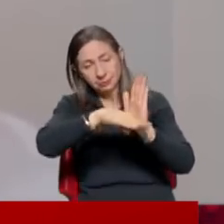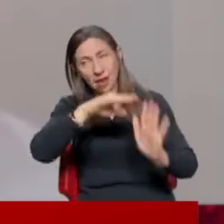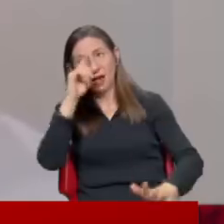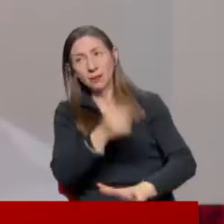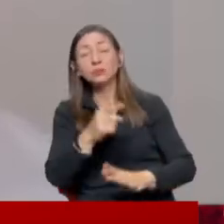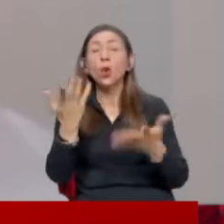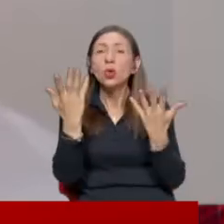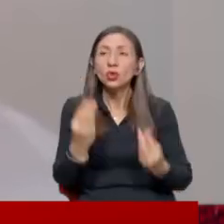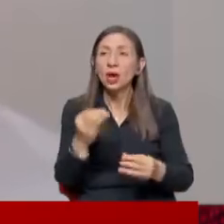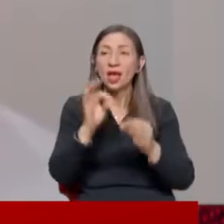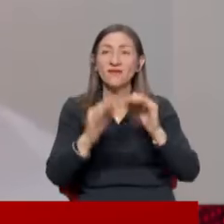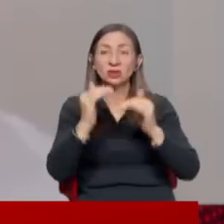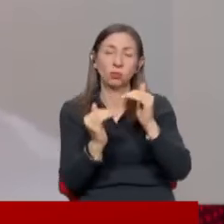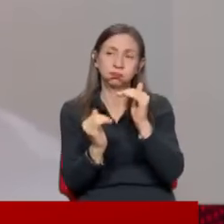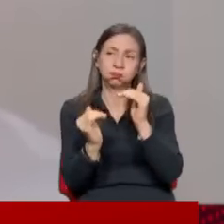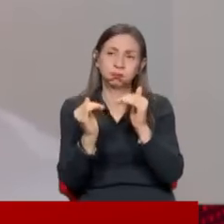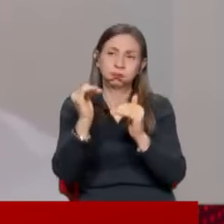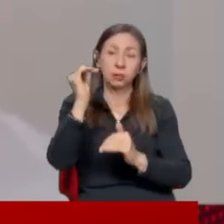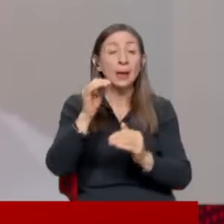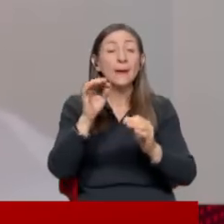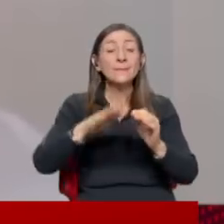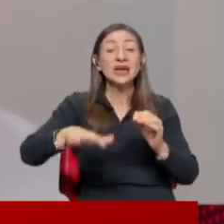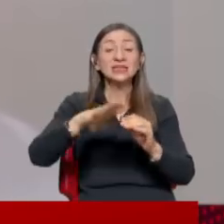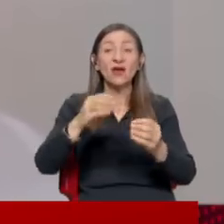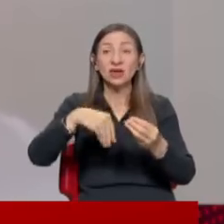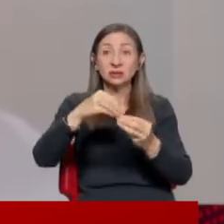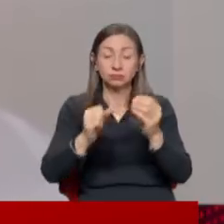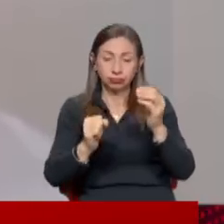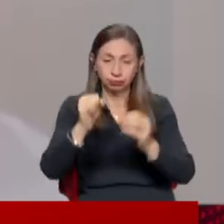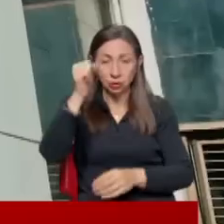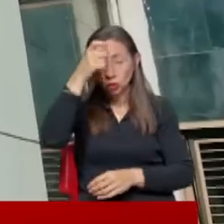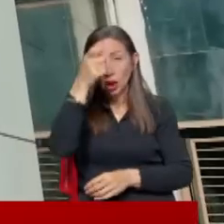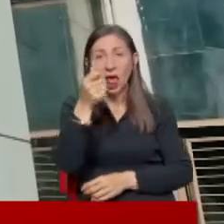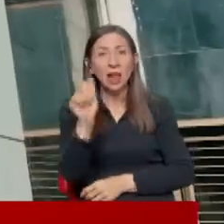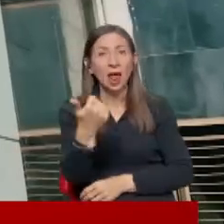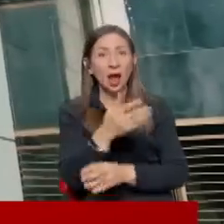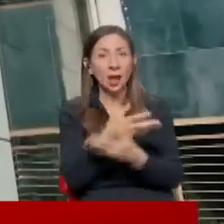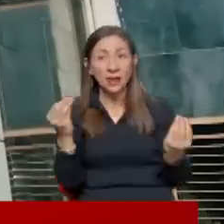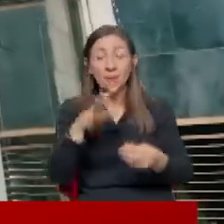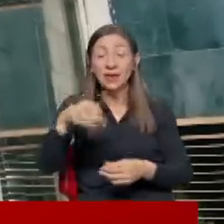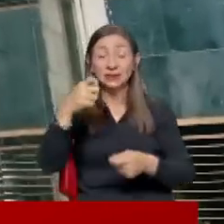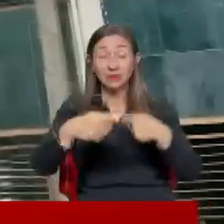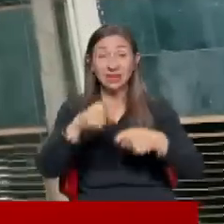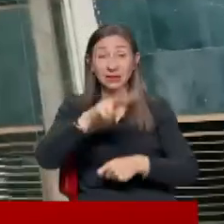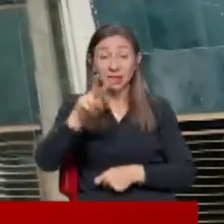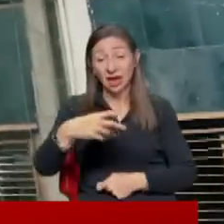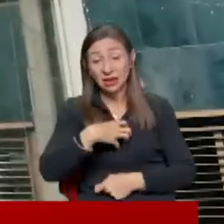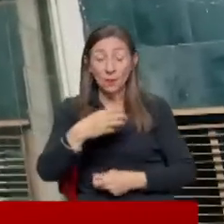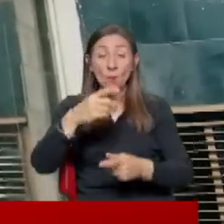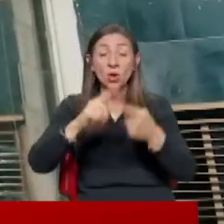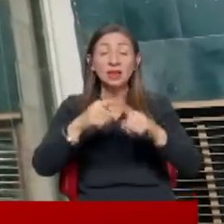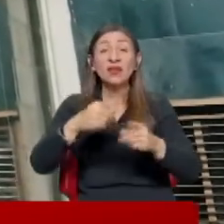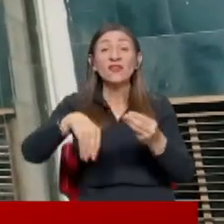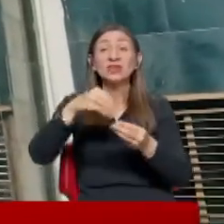azaltılması. Peki ne oldu? Enflasyon arttı. Piyasadaki faizler arttı. Türk lirası değer kaybetti. Merkez Bankası'nın 22 Haziran'da politika